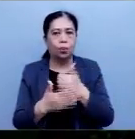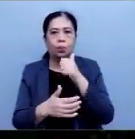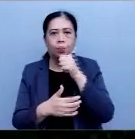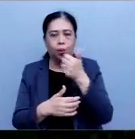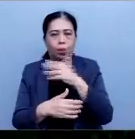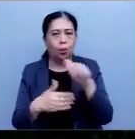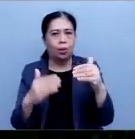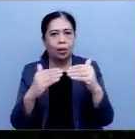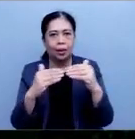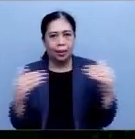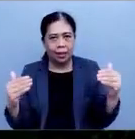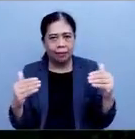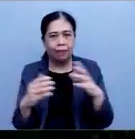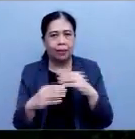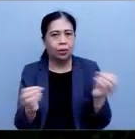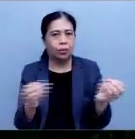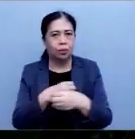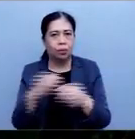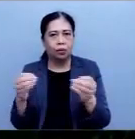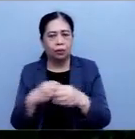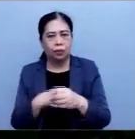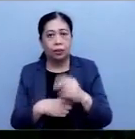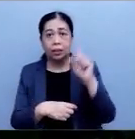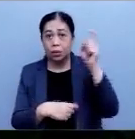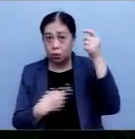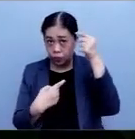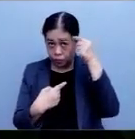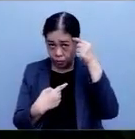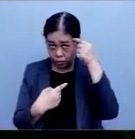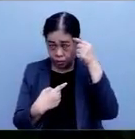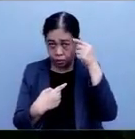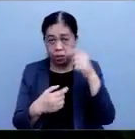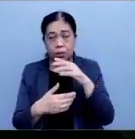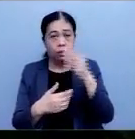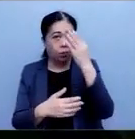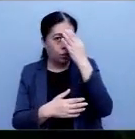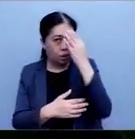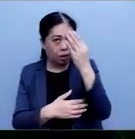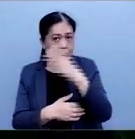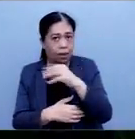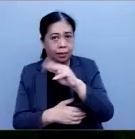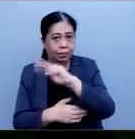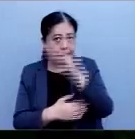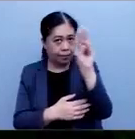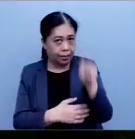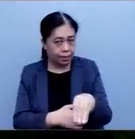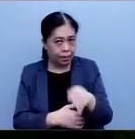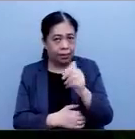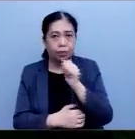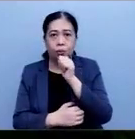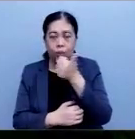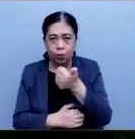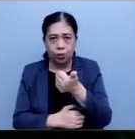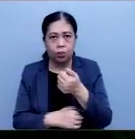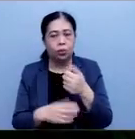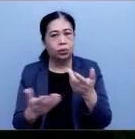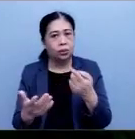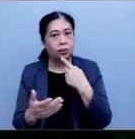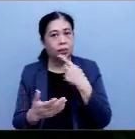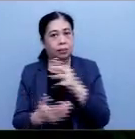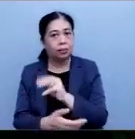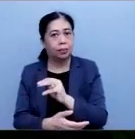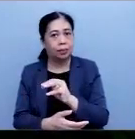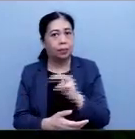antas at opisina ng gobyerno sa Bulacan at Metro Manila bukas. Sa kabila niyan, sabi ng